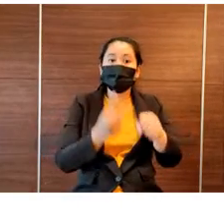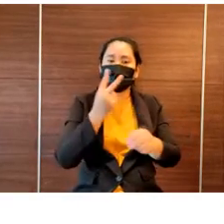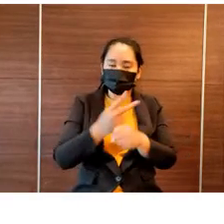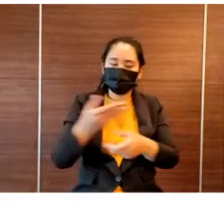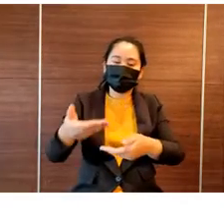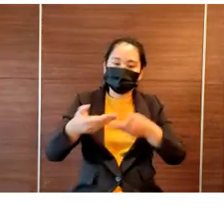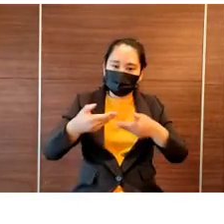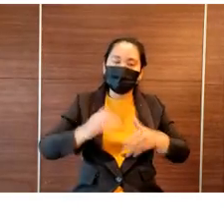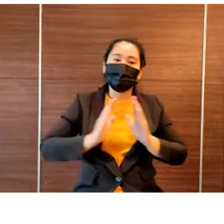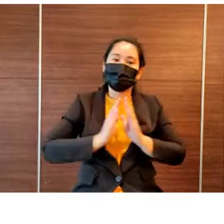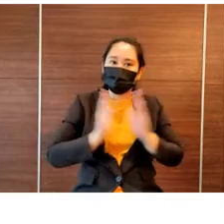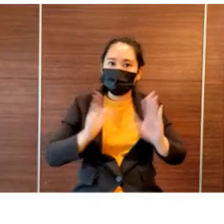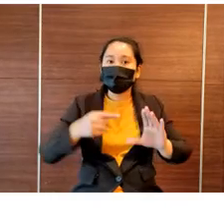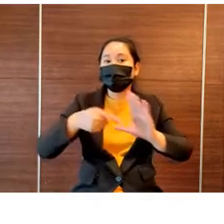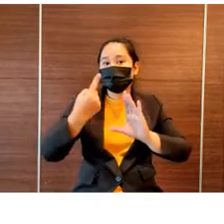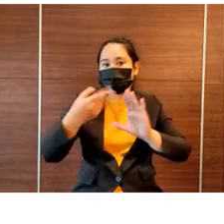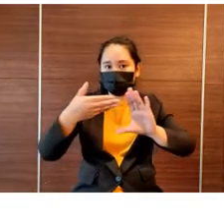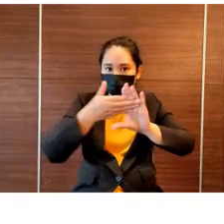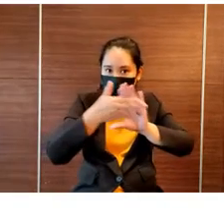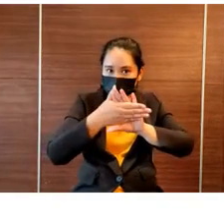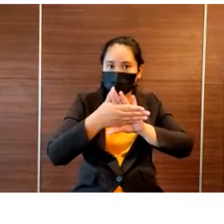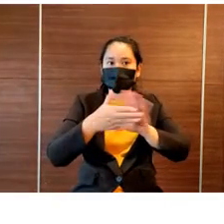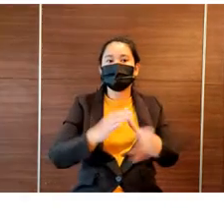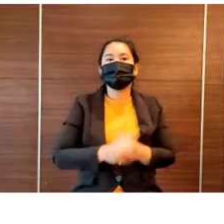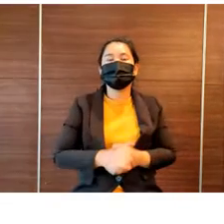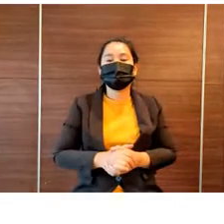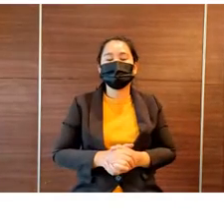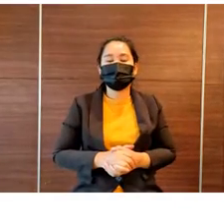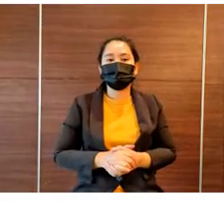กเราฟังขอสไลด์ขึ้นเลยครับ